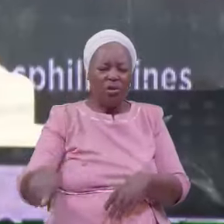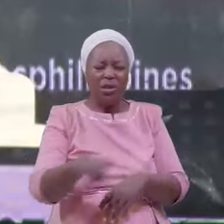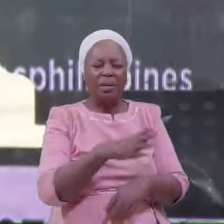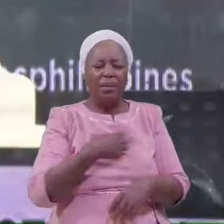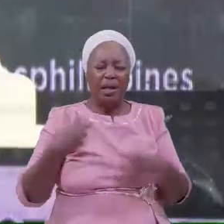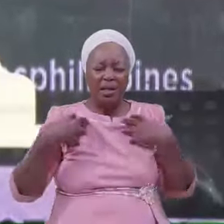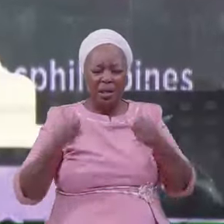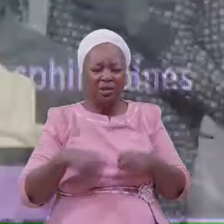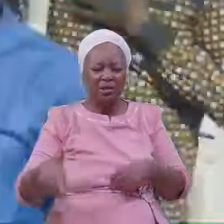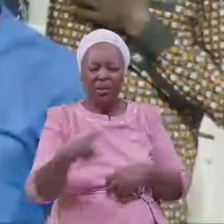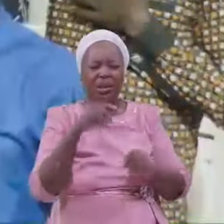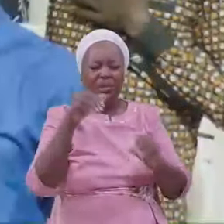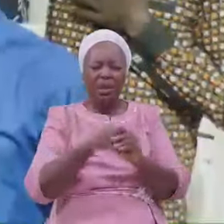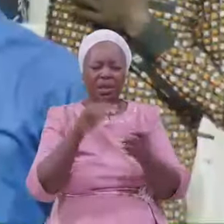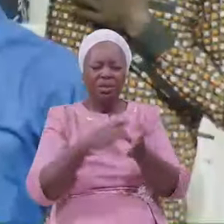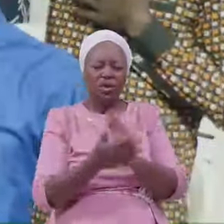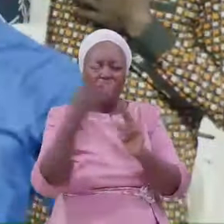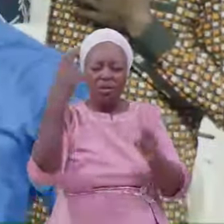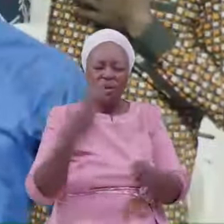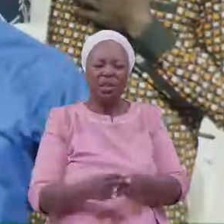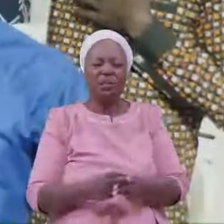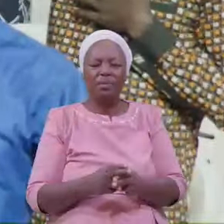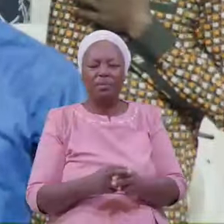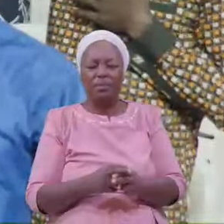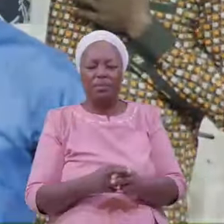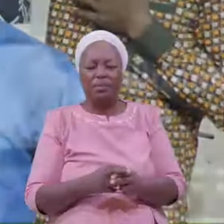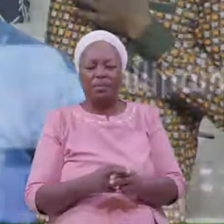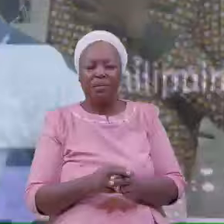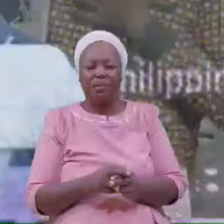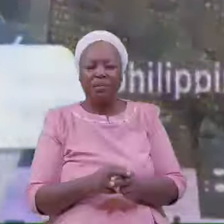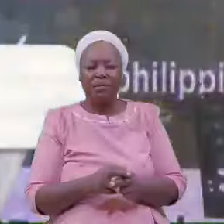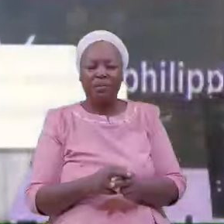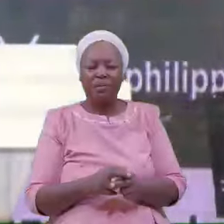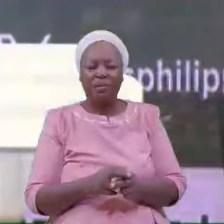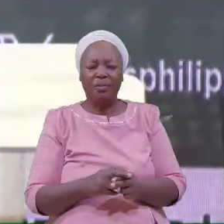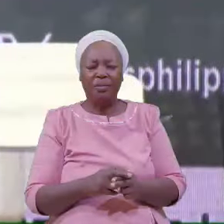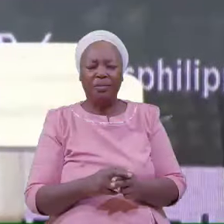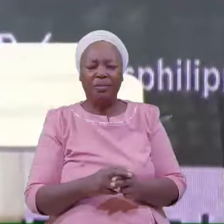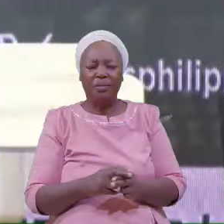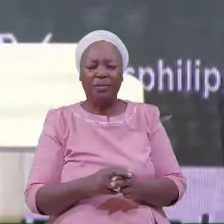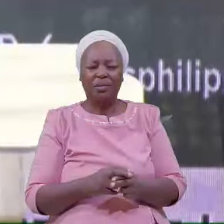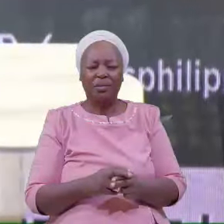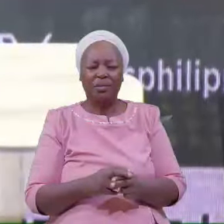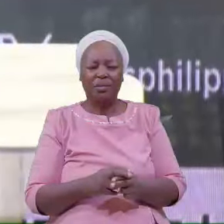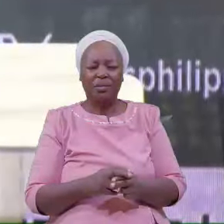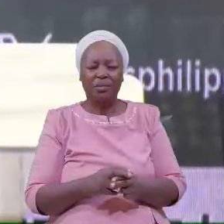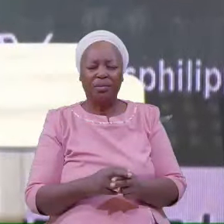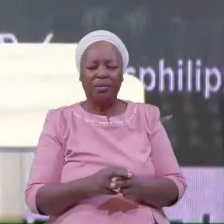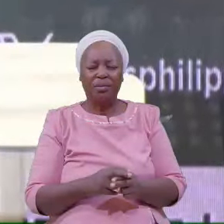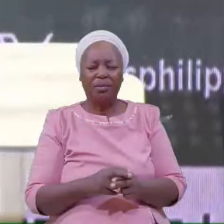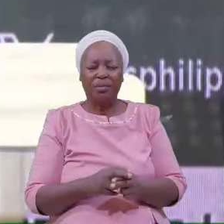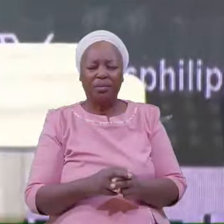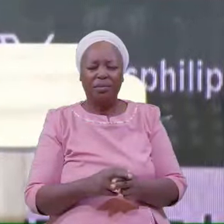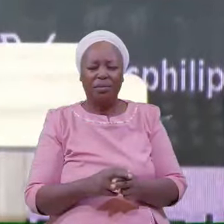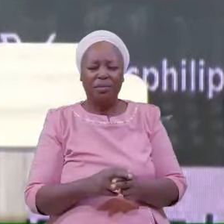in Jesus' name. Hipuin mo po sila, Panginoon. Pagalingin mo sila, Panginoon, sa pangalan ng Panginoong Jesus.